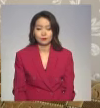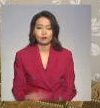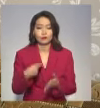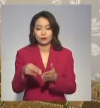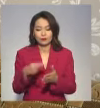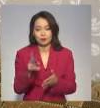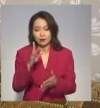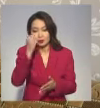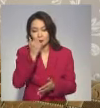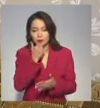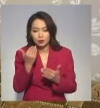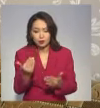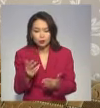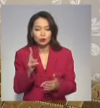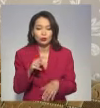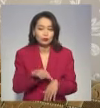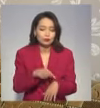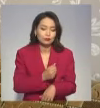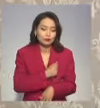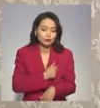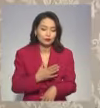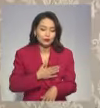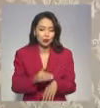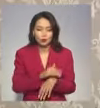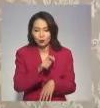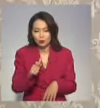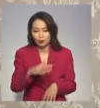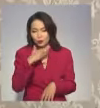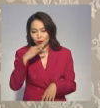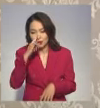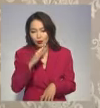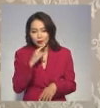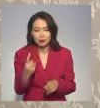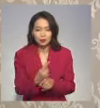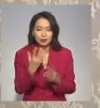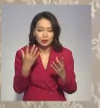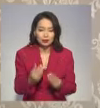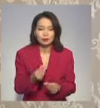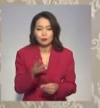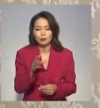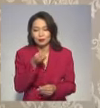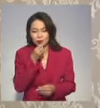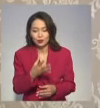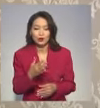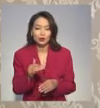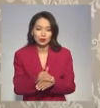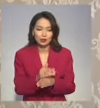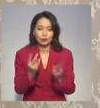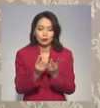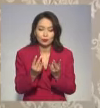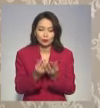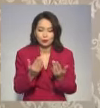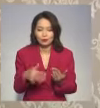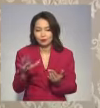Покупаем жилье благодаря состраданию и доброте наших граждан, многих казахстанцев. Сегодня первый день праздника, хороший день для новоселья. Как вы